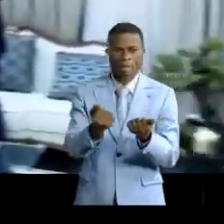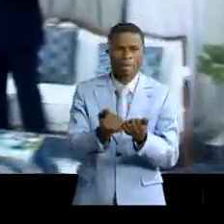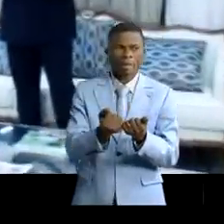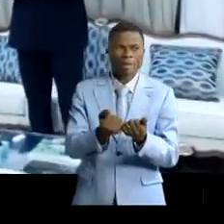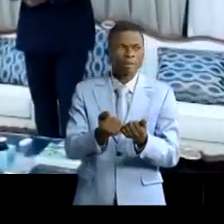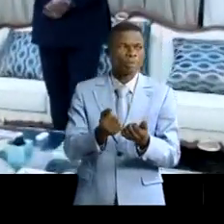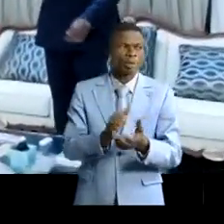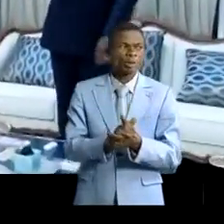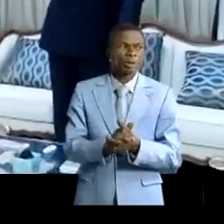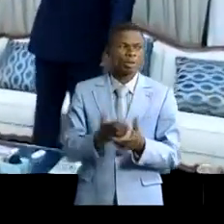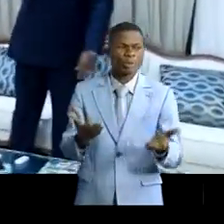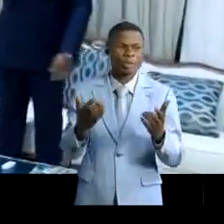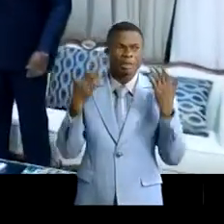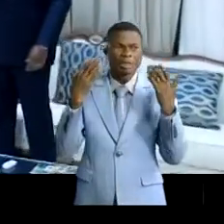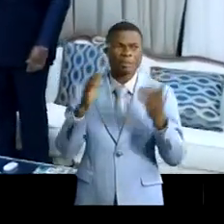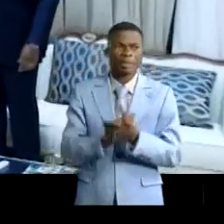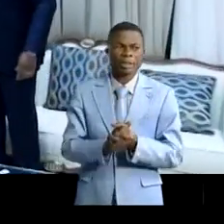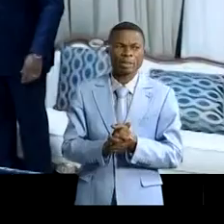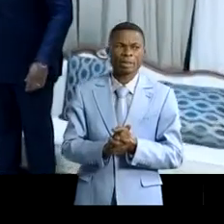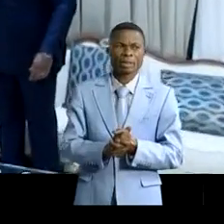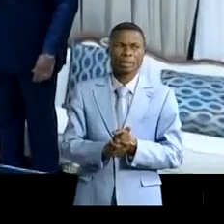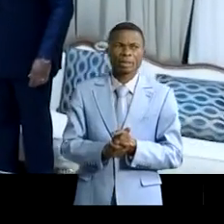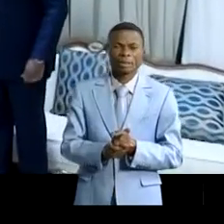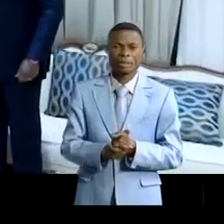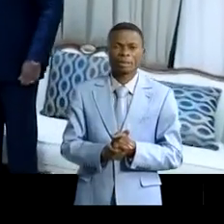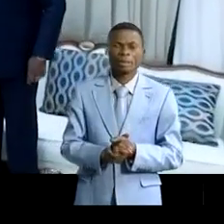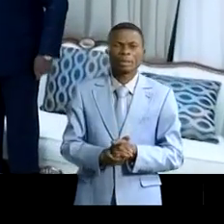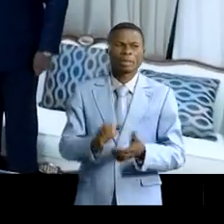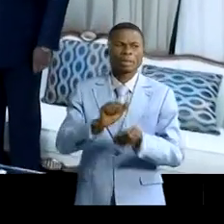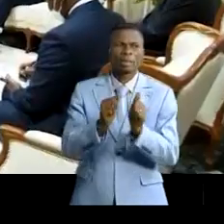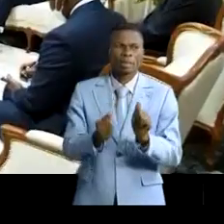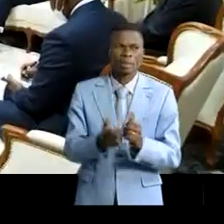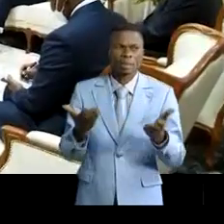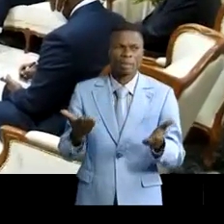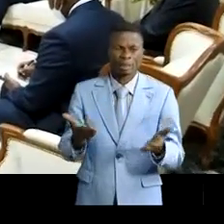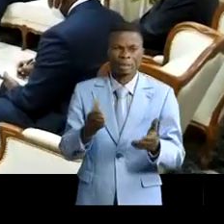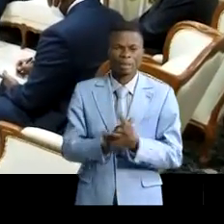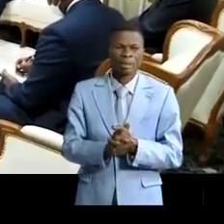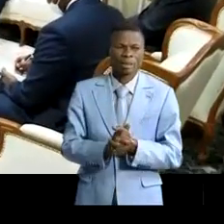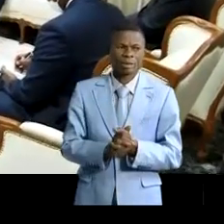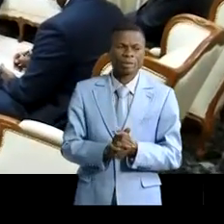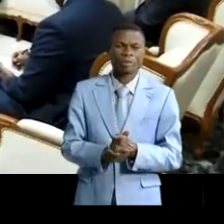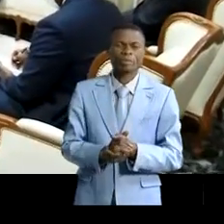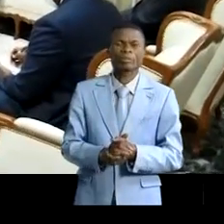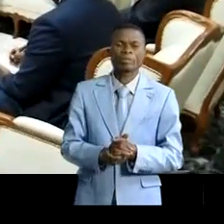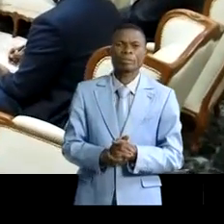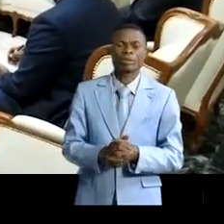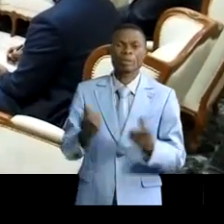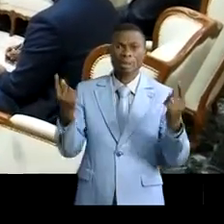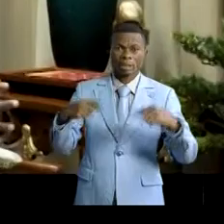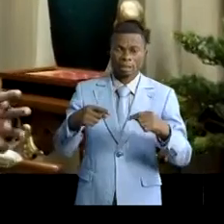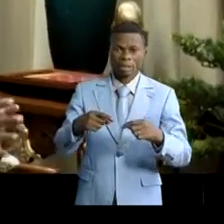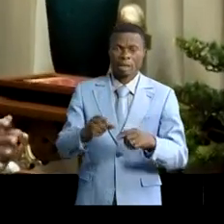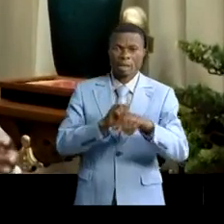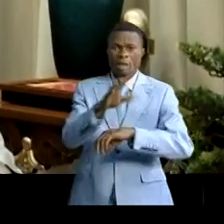médicament. Reçue par le président de la République, Félix-Antoine Tshisekedi Tshilombo, ce lundi à la Cité de l'Union africaine, l'envoyé